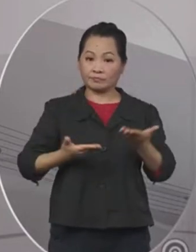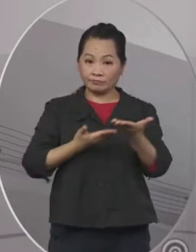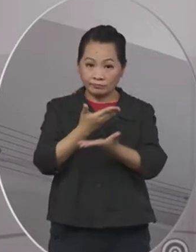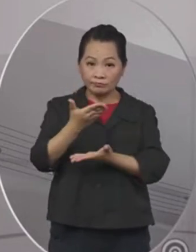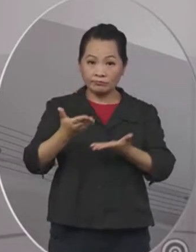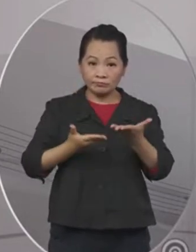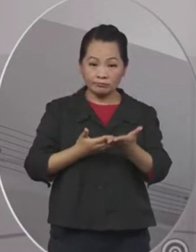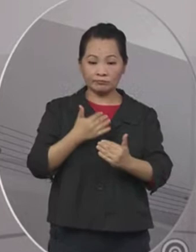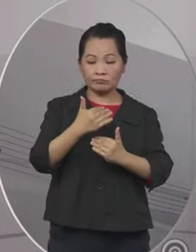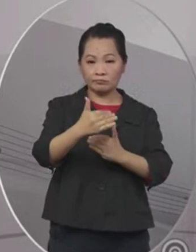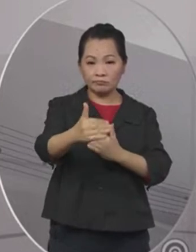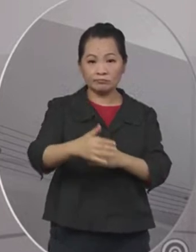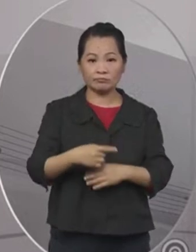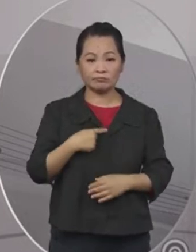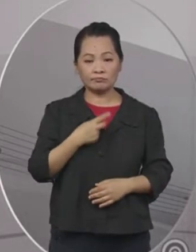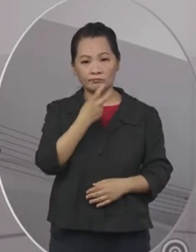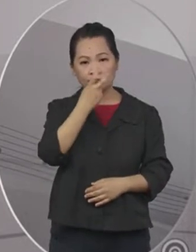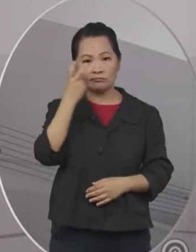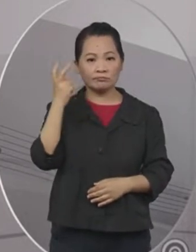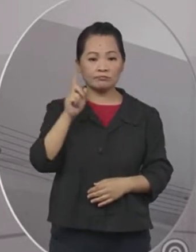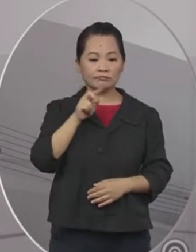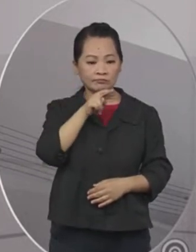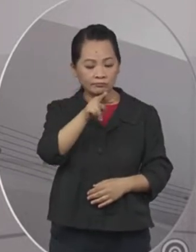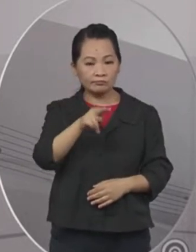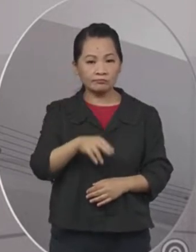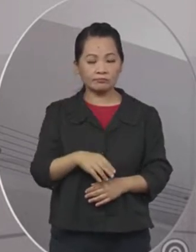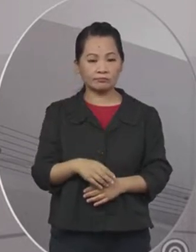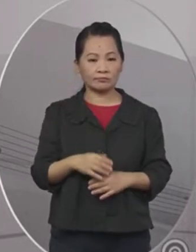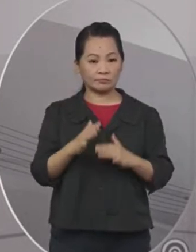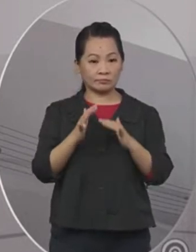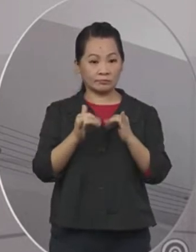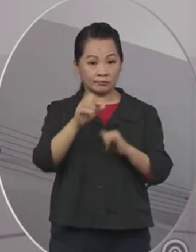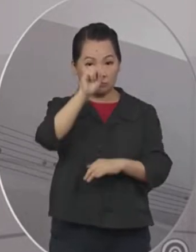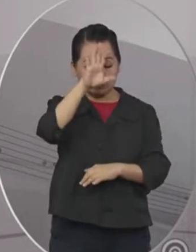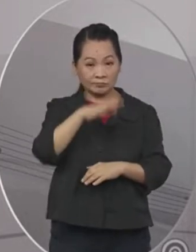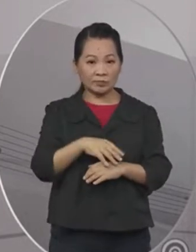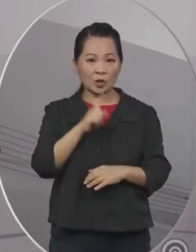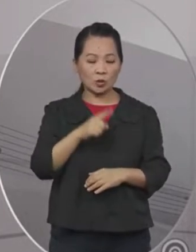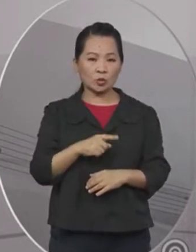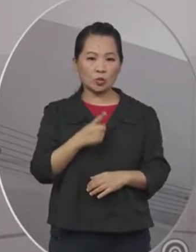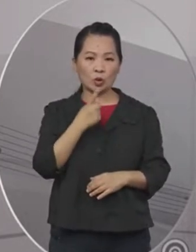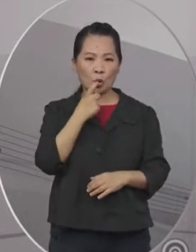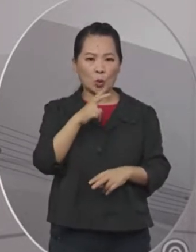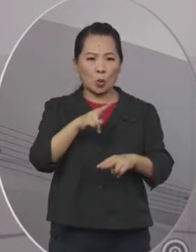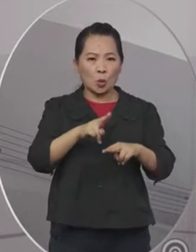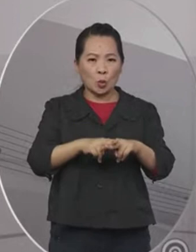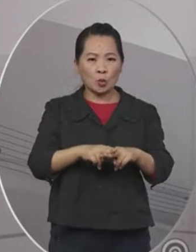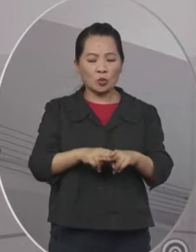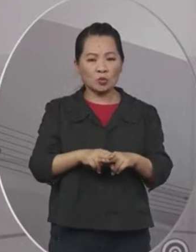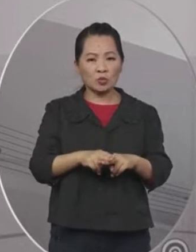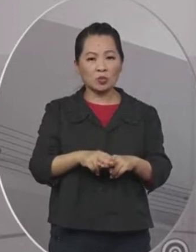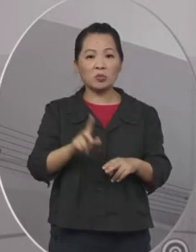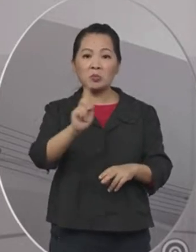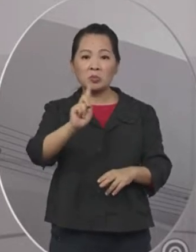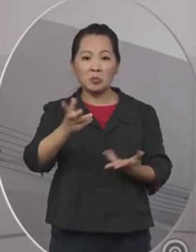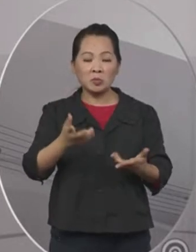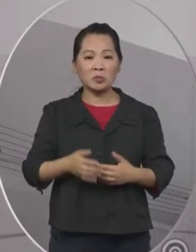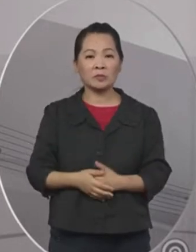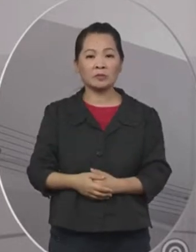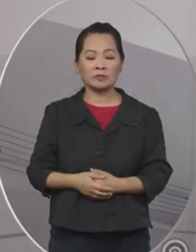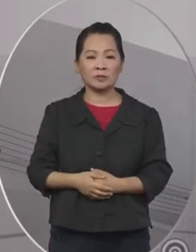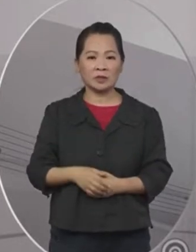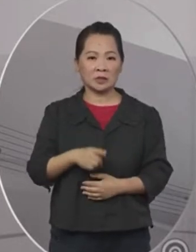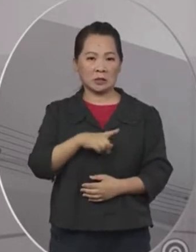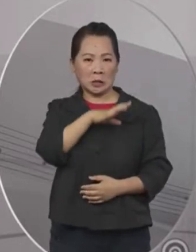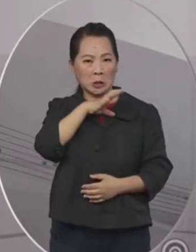手的过程中，我发现民进党会被称为绿共，不是没有原因的。独